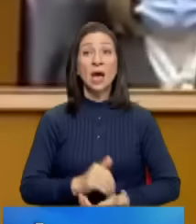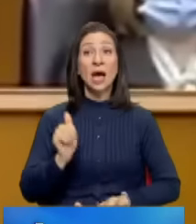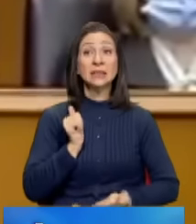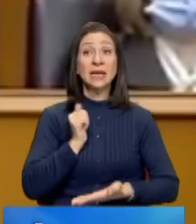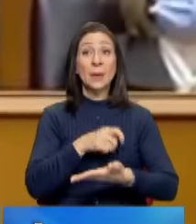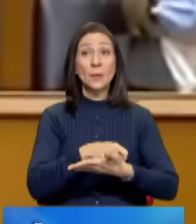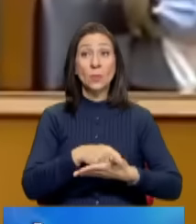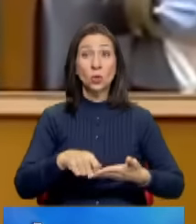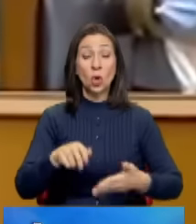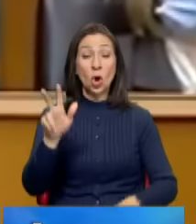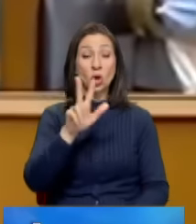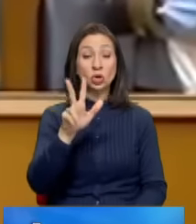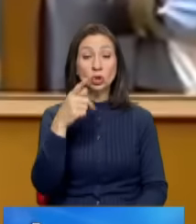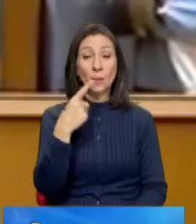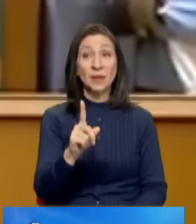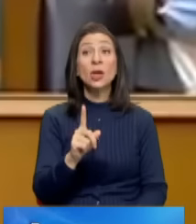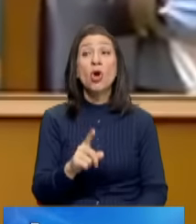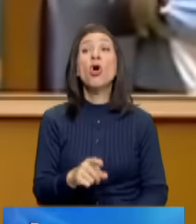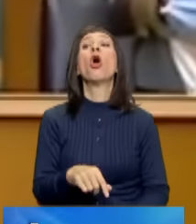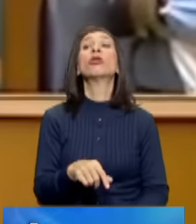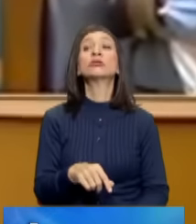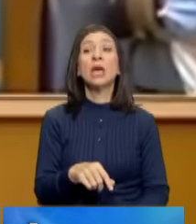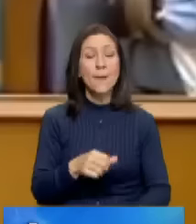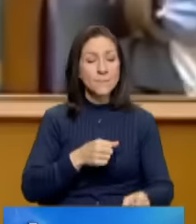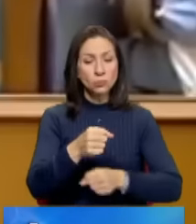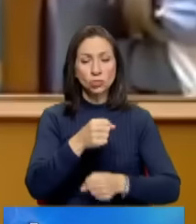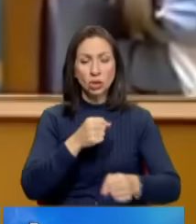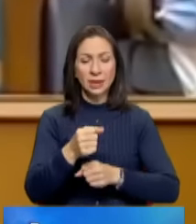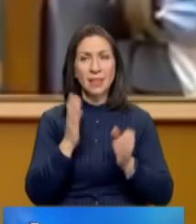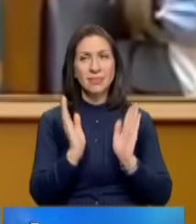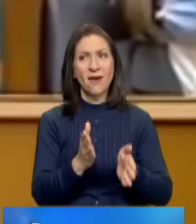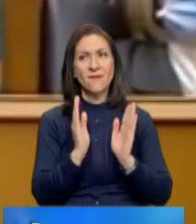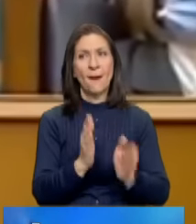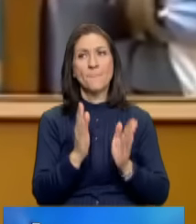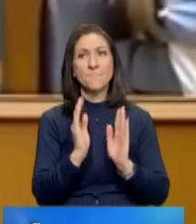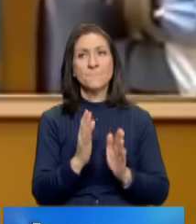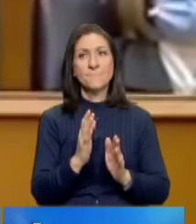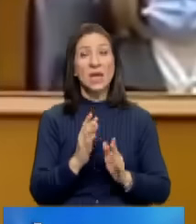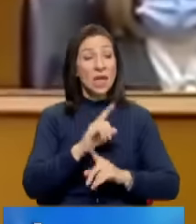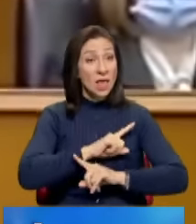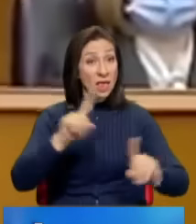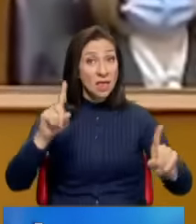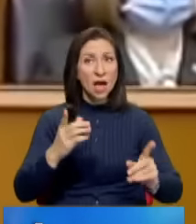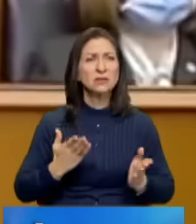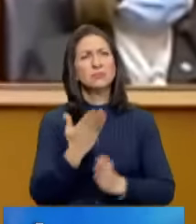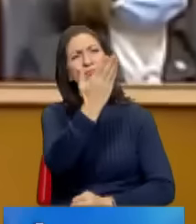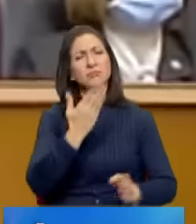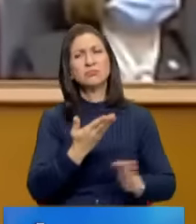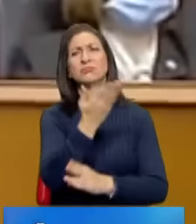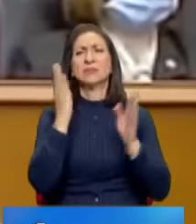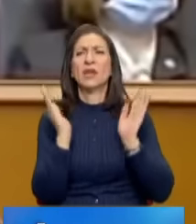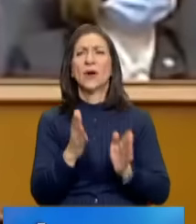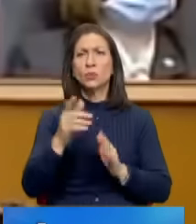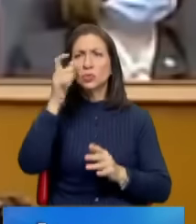Asgari ücret 30 bin lira yoksa mücadeleye devam edeceğiz. İtiraza devam edeceğiz.